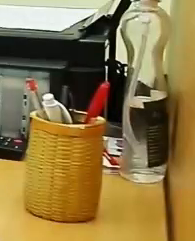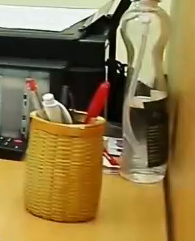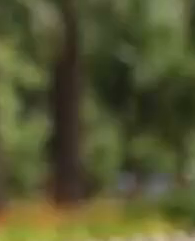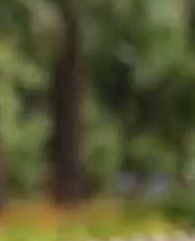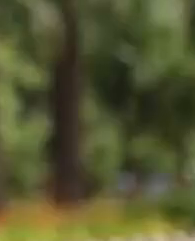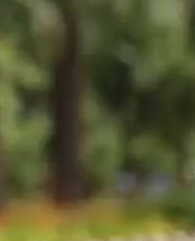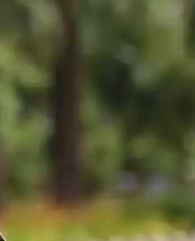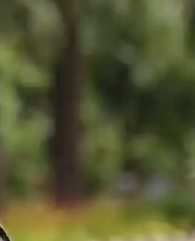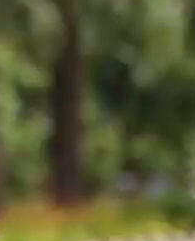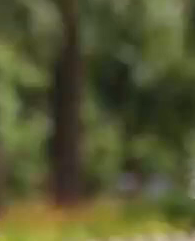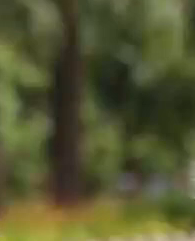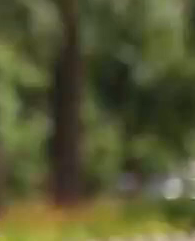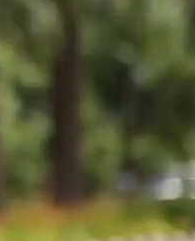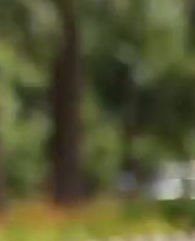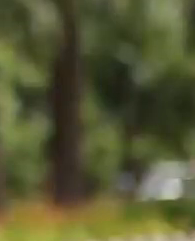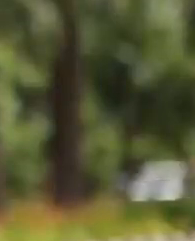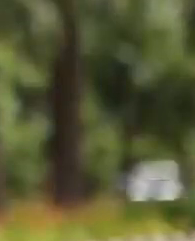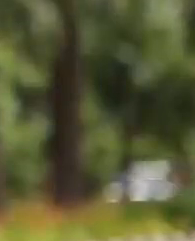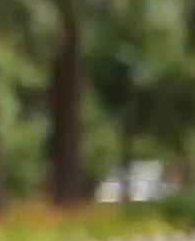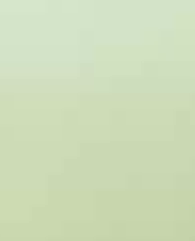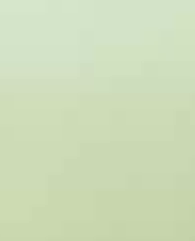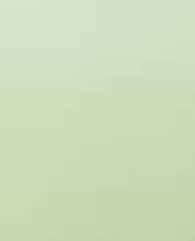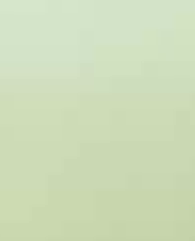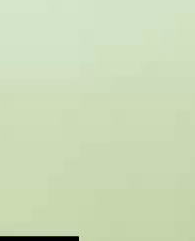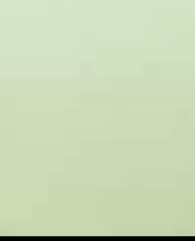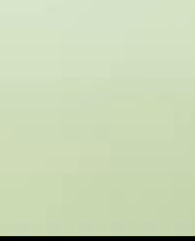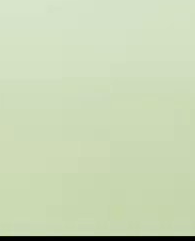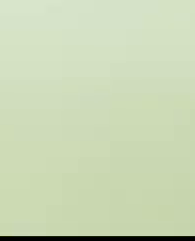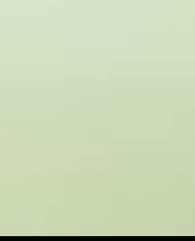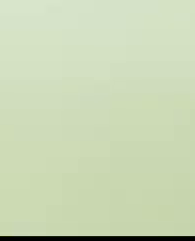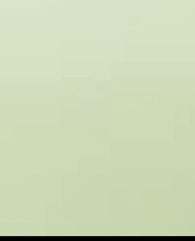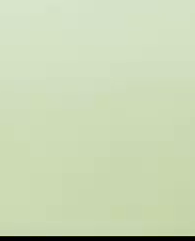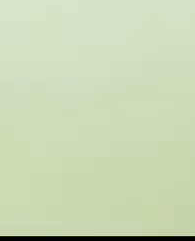that's nice. No, check on the website. It's